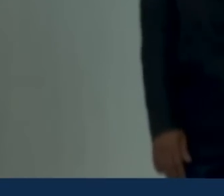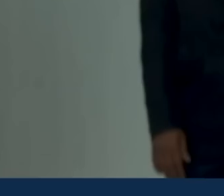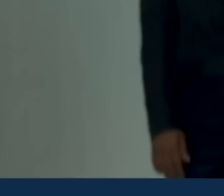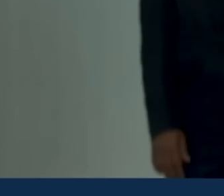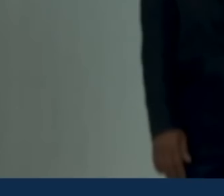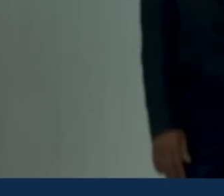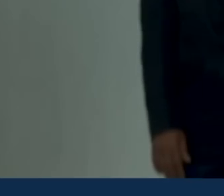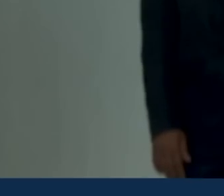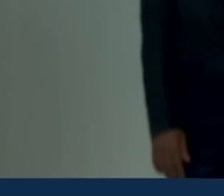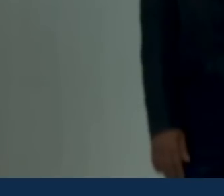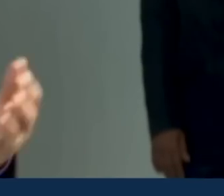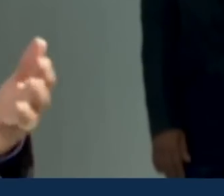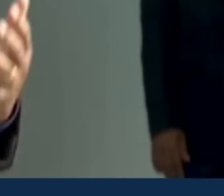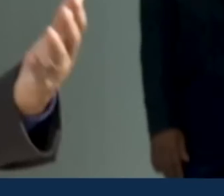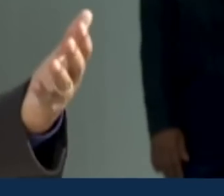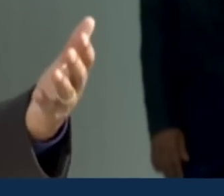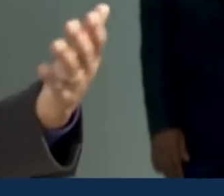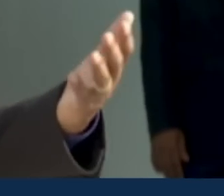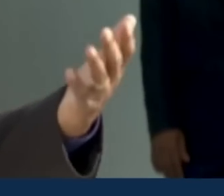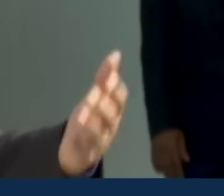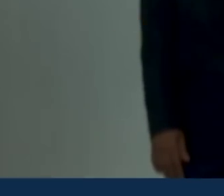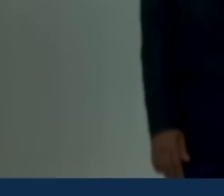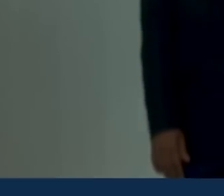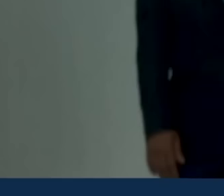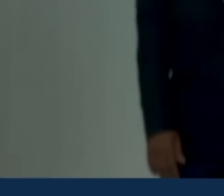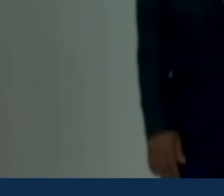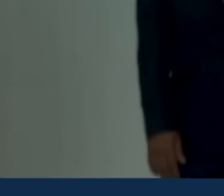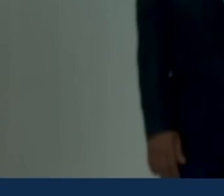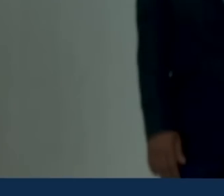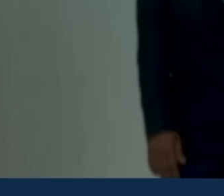ni ikintu cy'urwibutso rukomeye, kuko nari muri iki gihugu mu